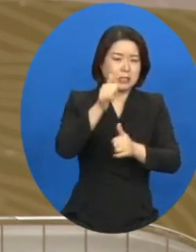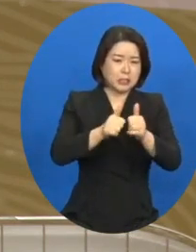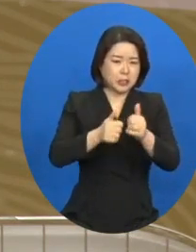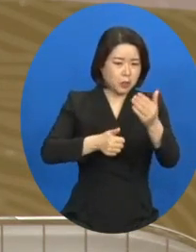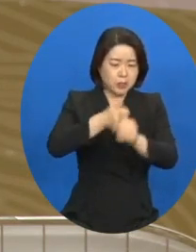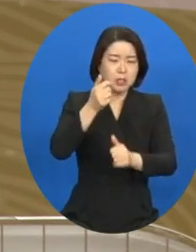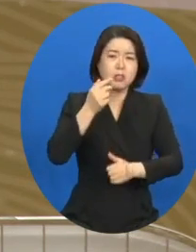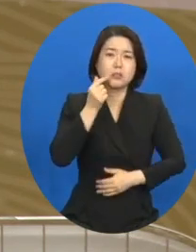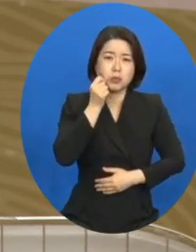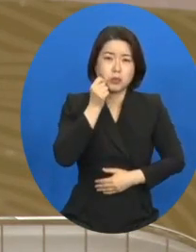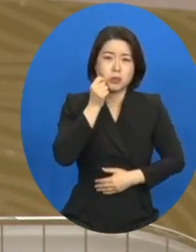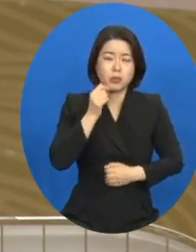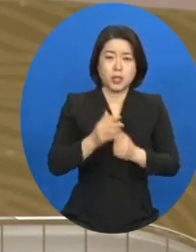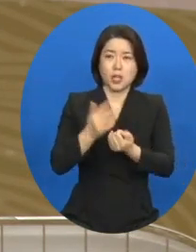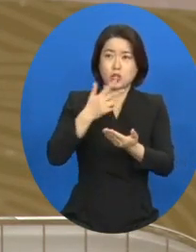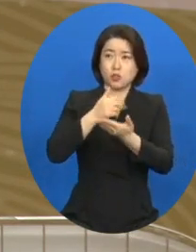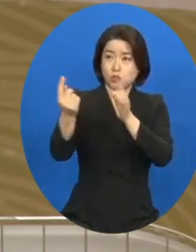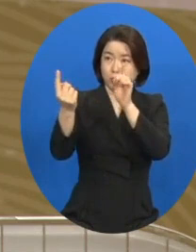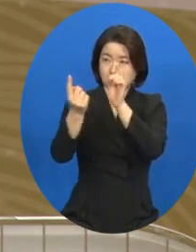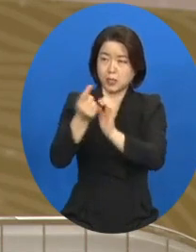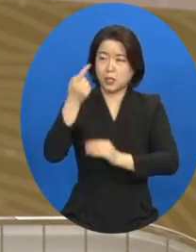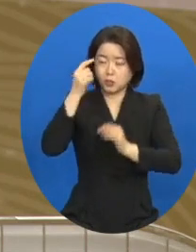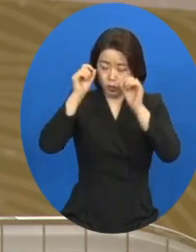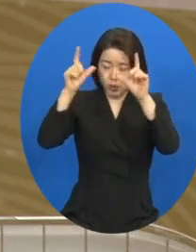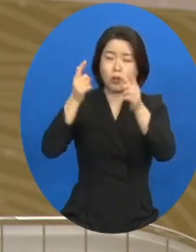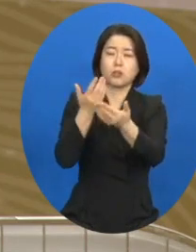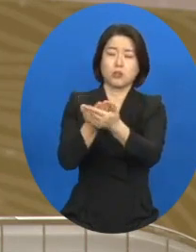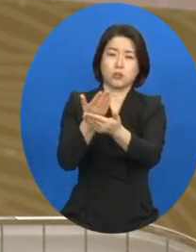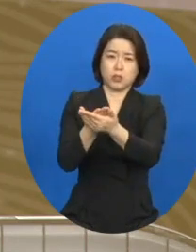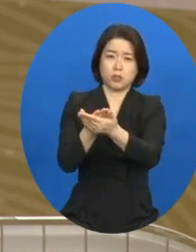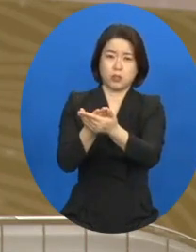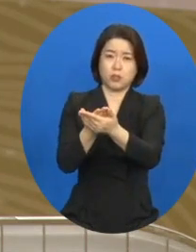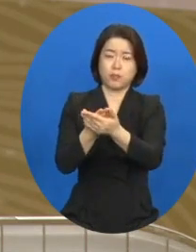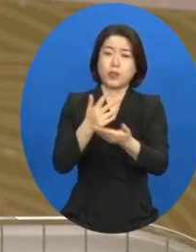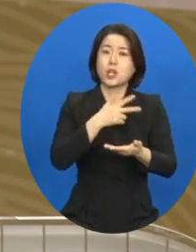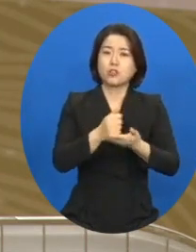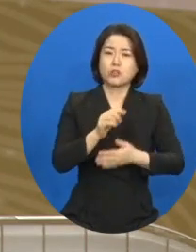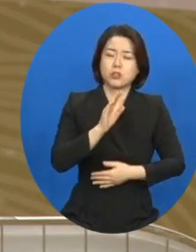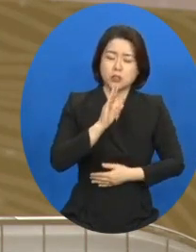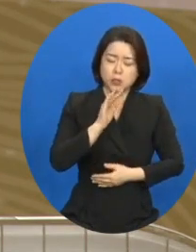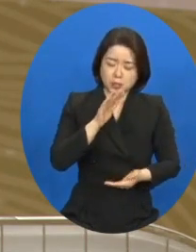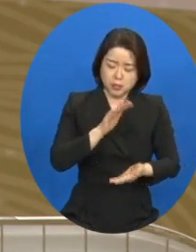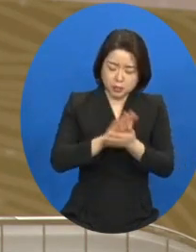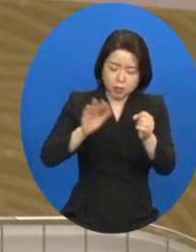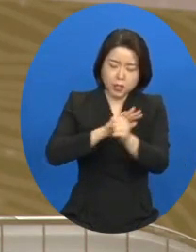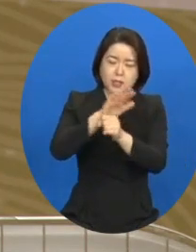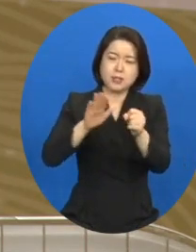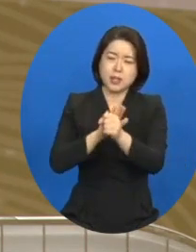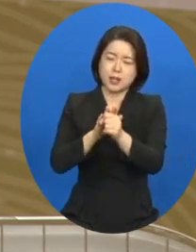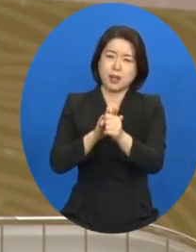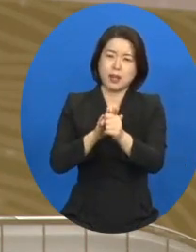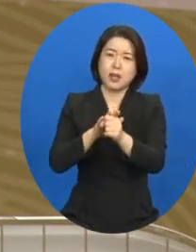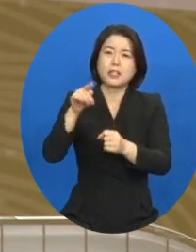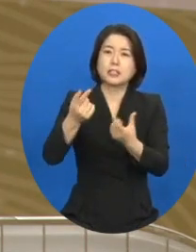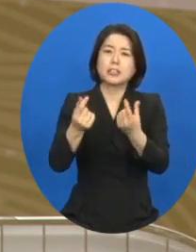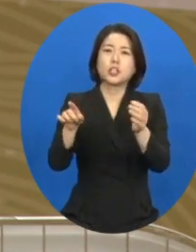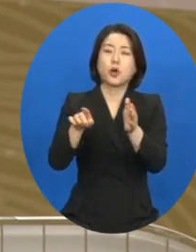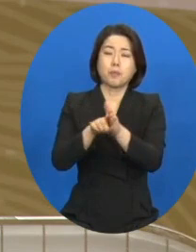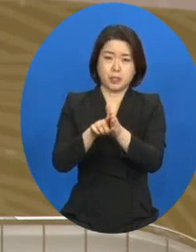이겨요. 주를 만나는 눈을 열어주세요. 주님을 정말 뜨겁게 사랑하기까지 하는 그런